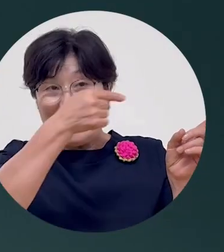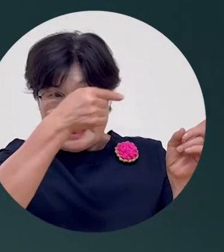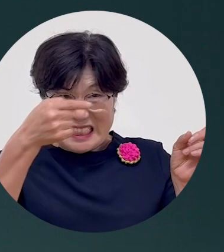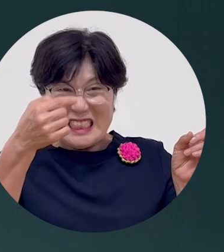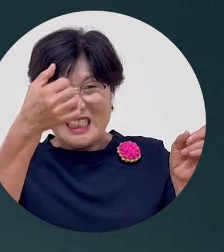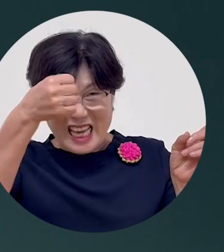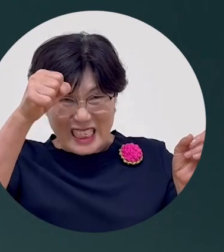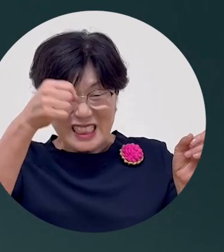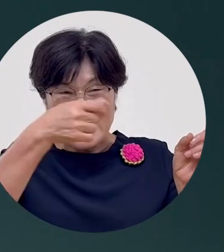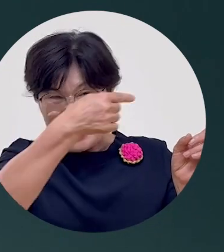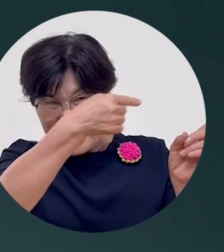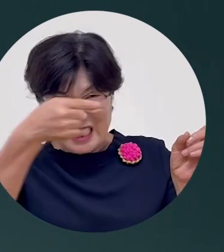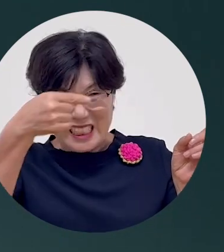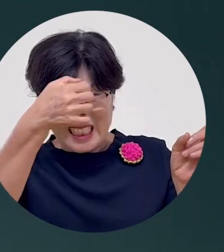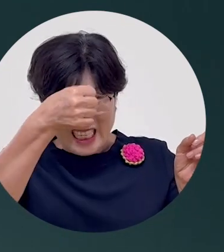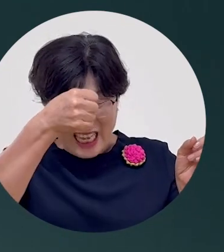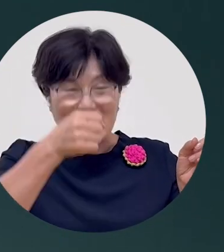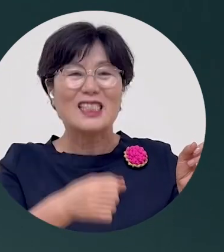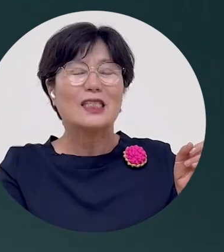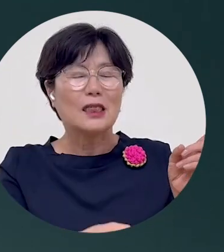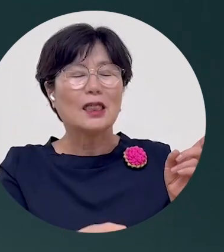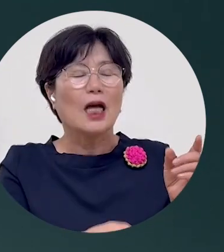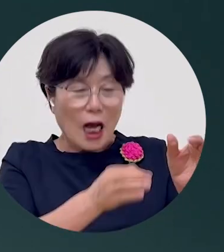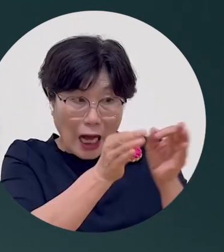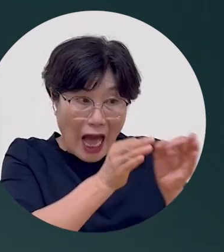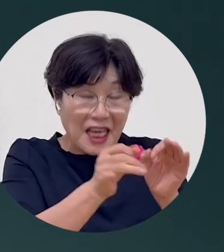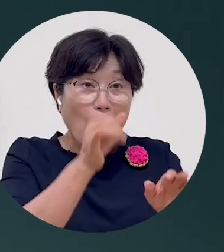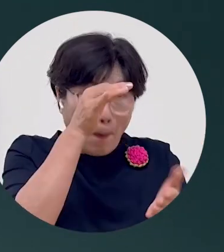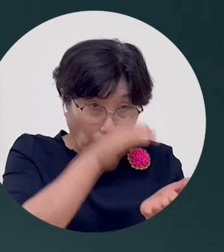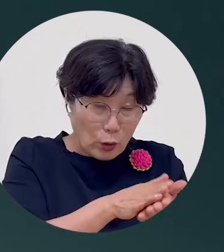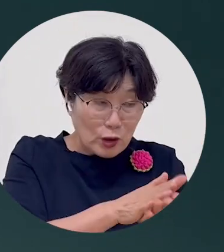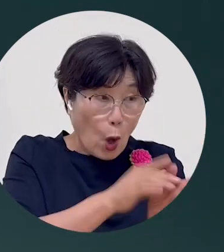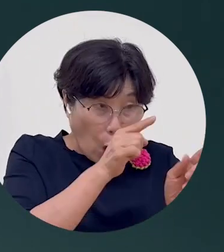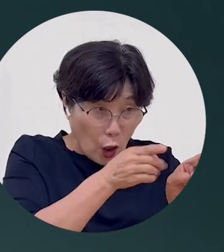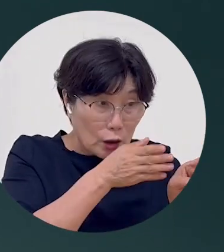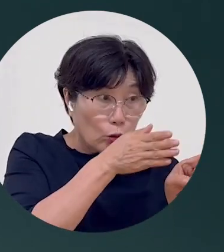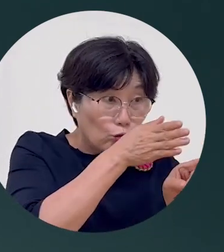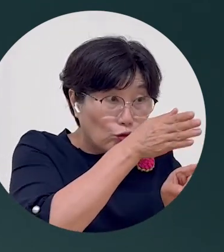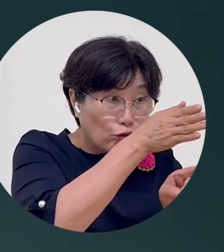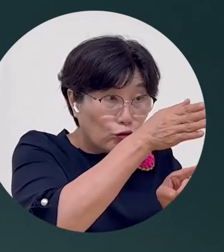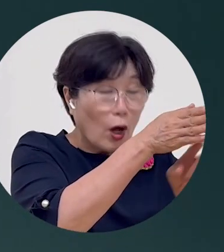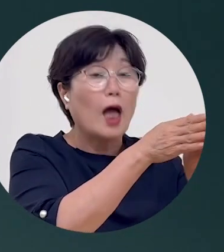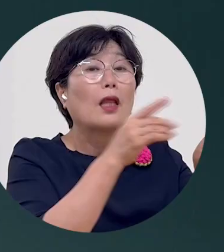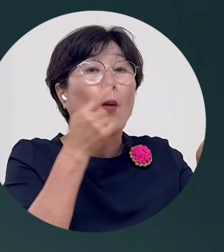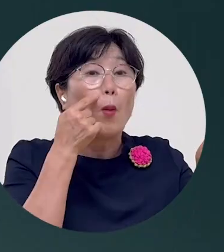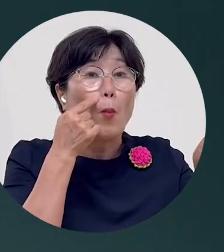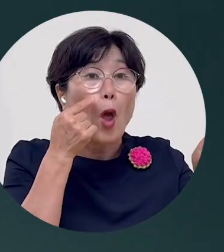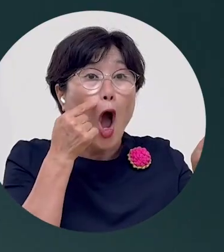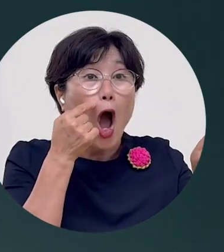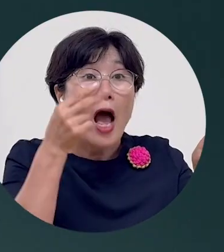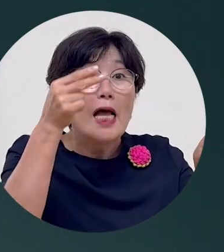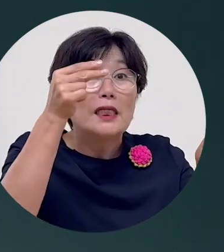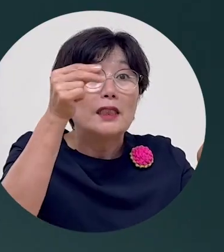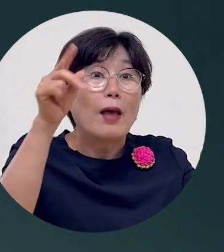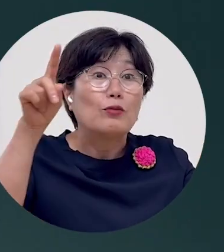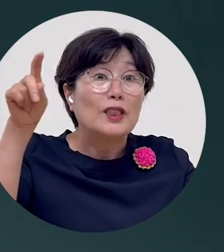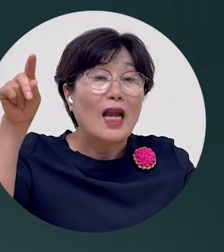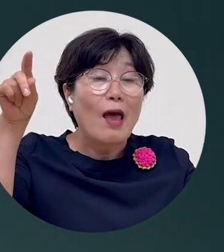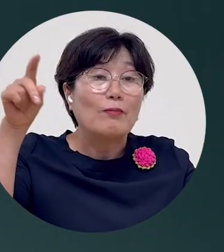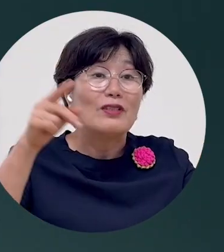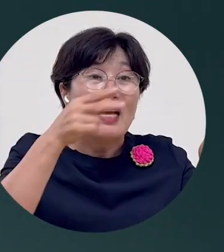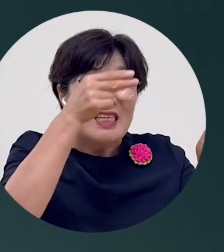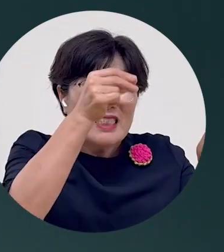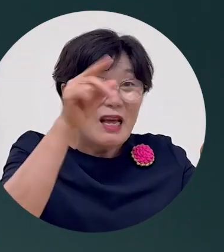GS 편의점 있죠? 그 편의점에서 직진으로 가다 보면